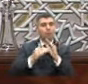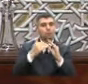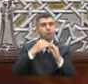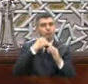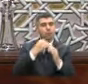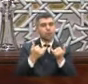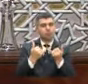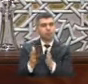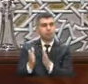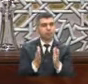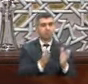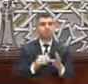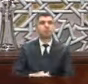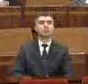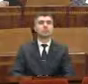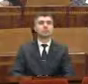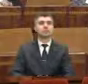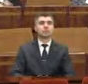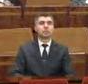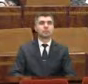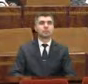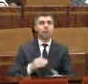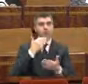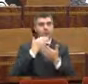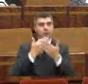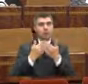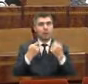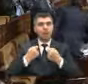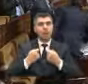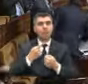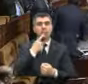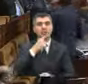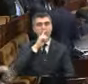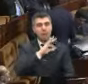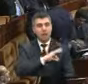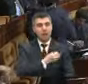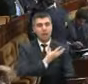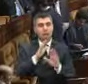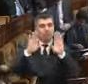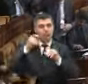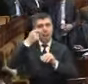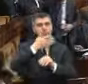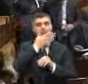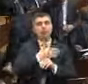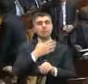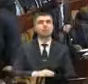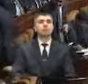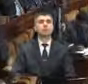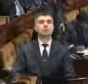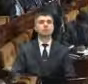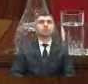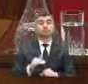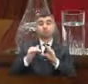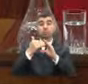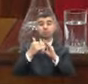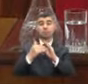فلتتفضل مشكورة. تفضلي يا السيدة. شكرا لكم سيد الرئيس. بسم الله الرحمن الرحيم، والصلاة والسلام على أشرف المرسلين. توصل